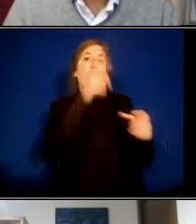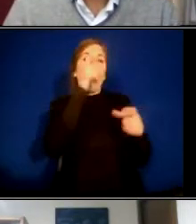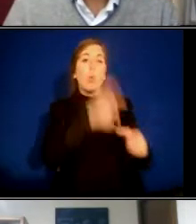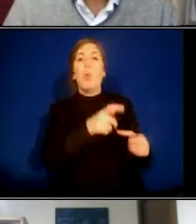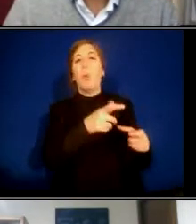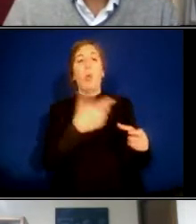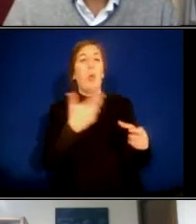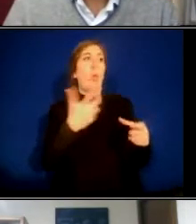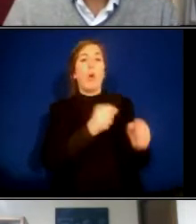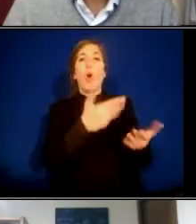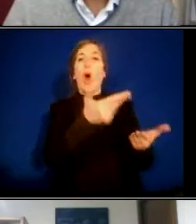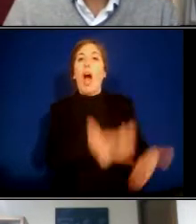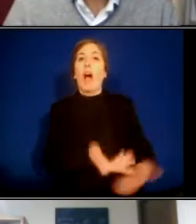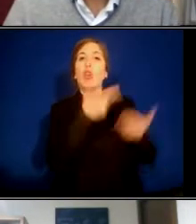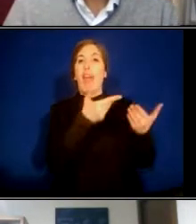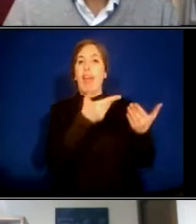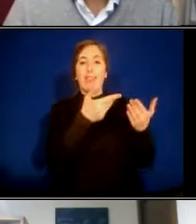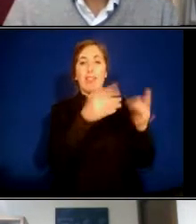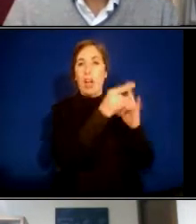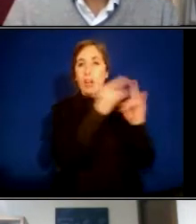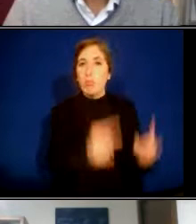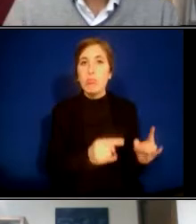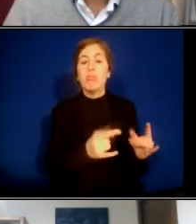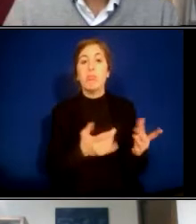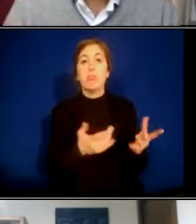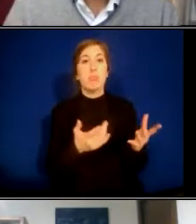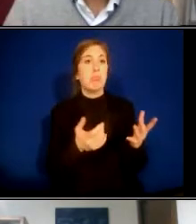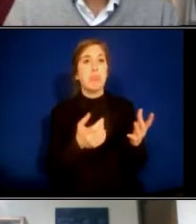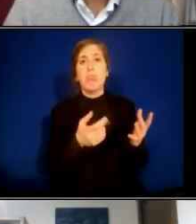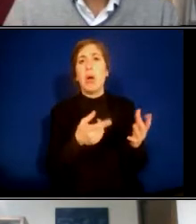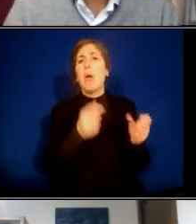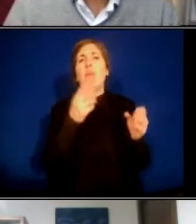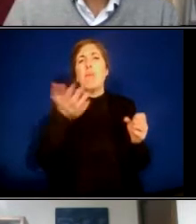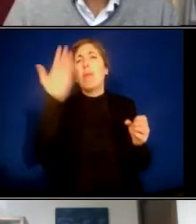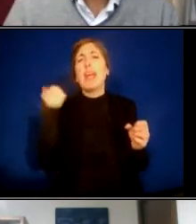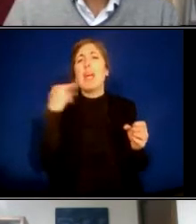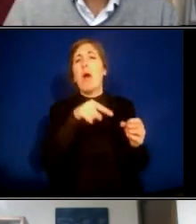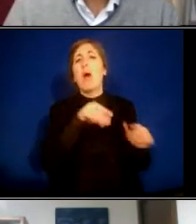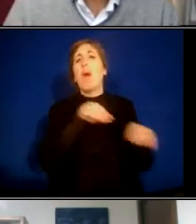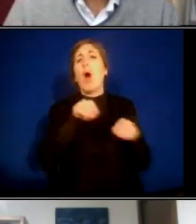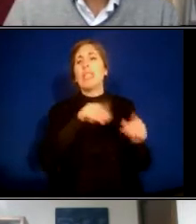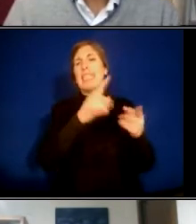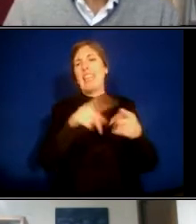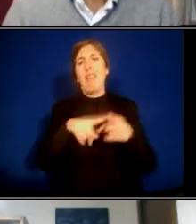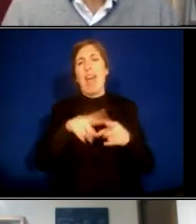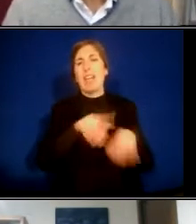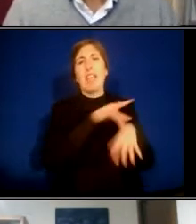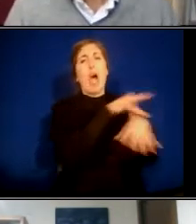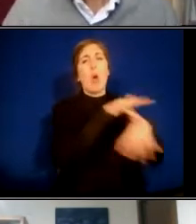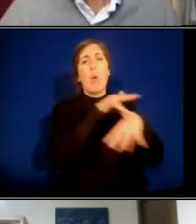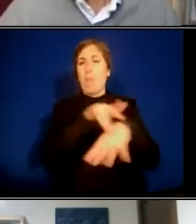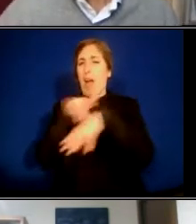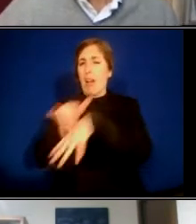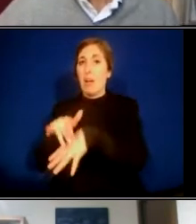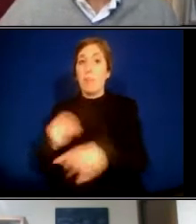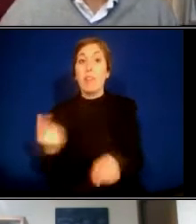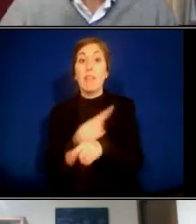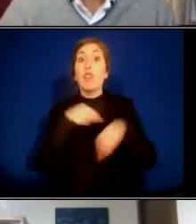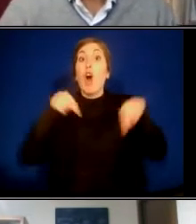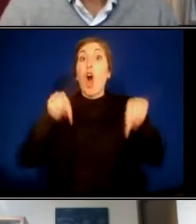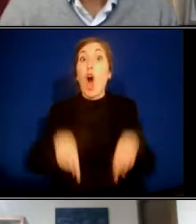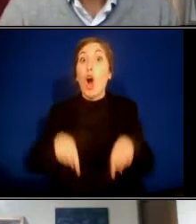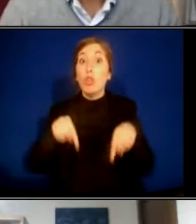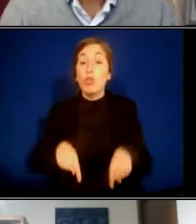essere tipo in tanti, in posti diversi. Oggi, poco lontano